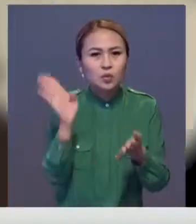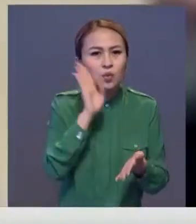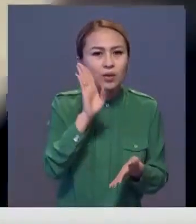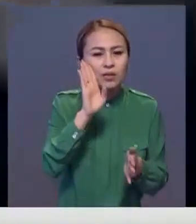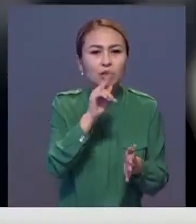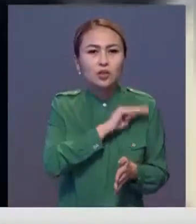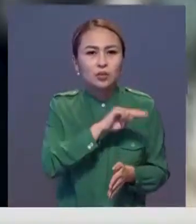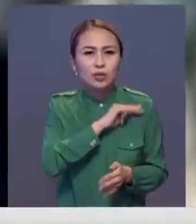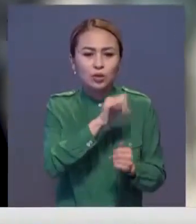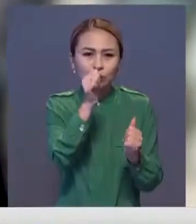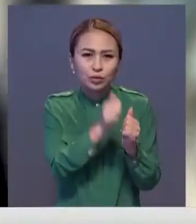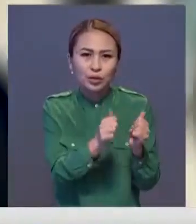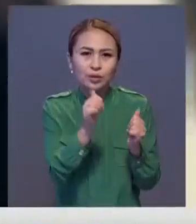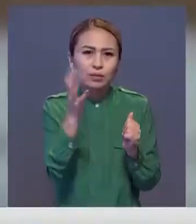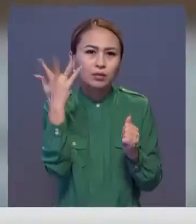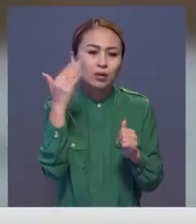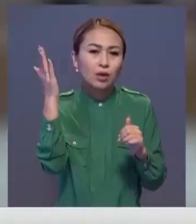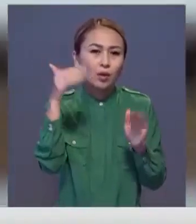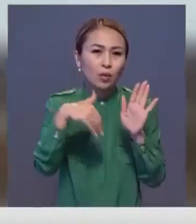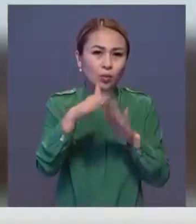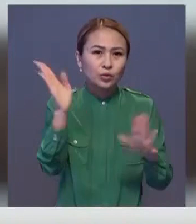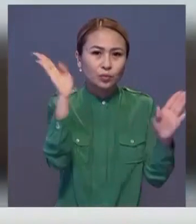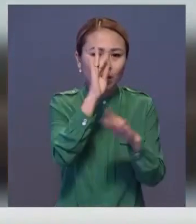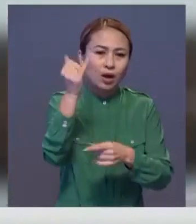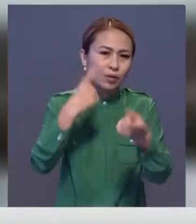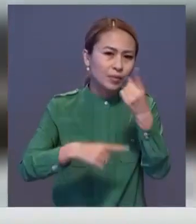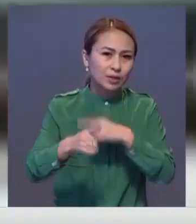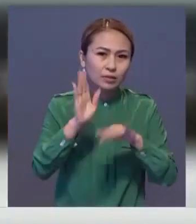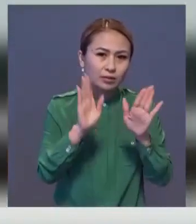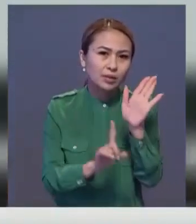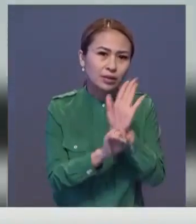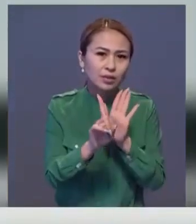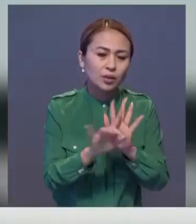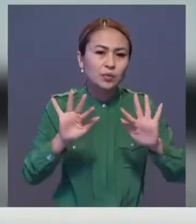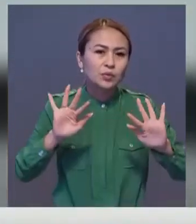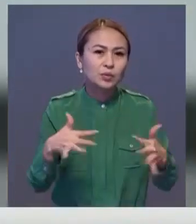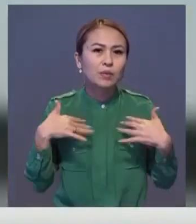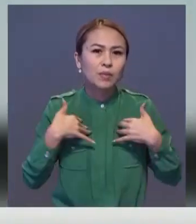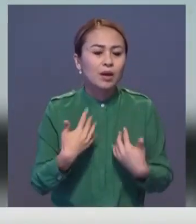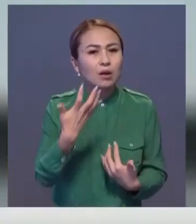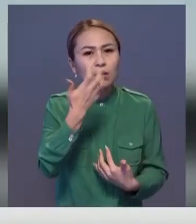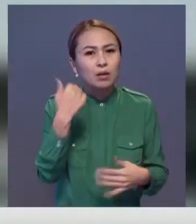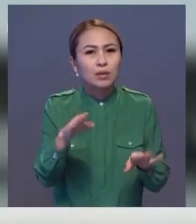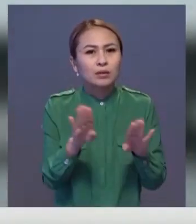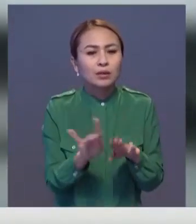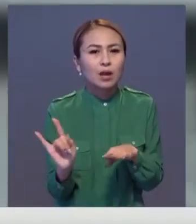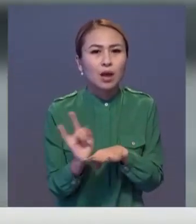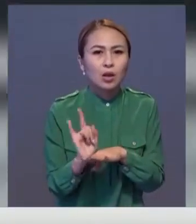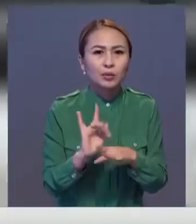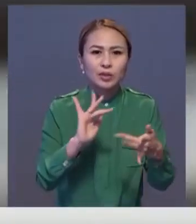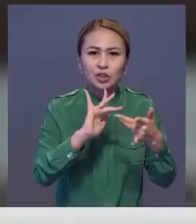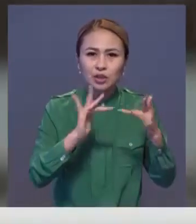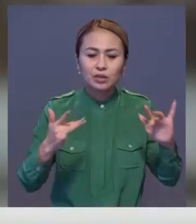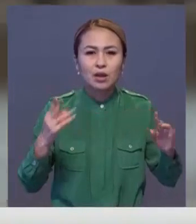Олар су астындағы жұмыстарда күн райы жақсарған кезде қайта бастайды. Осы қайғылы жағдайды пайдаланып қалмақ болған